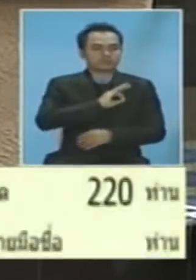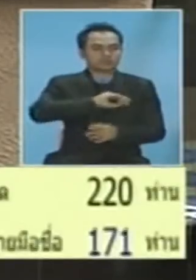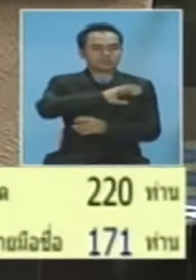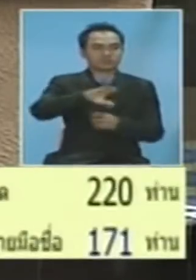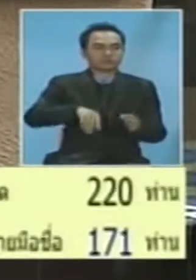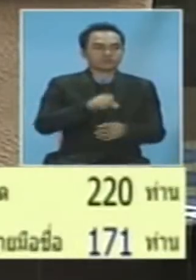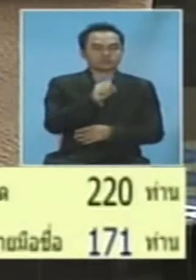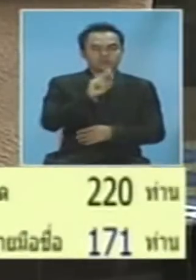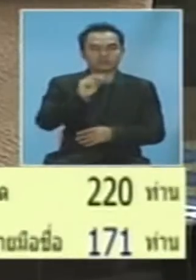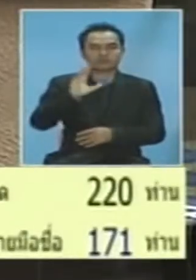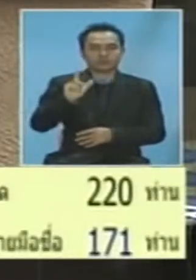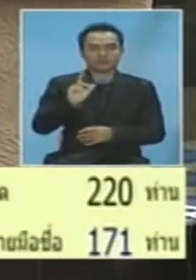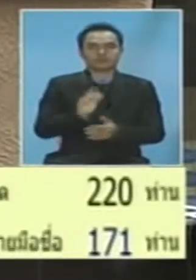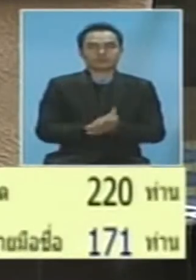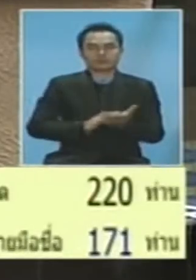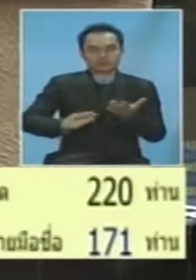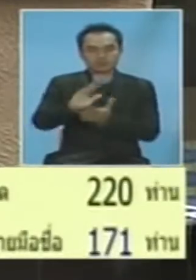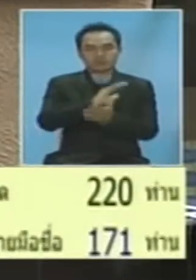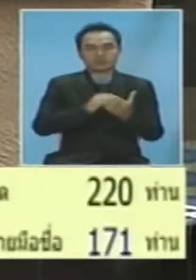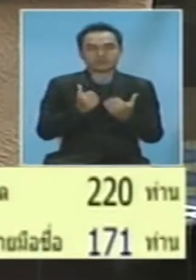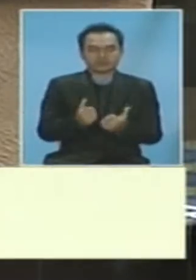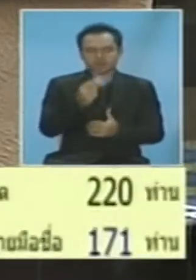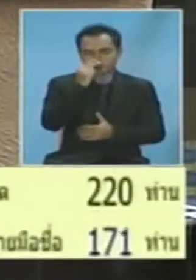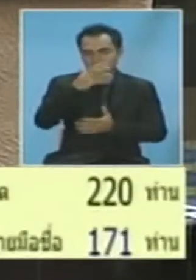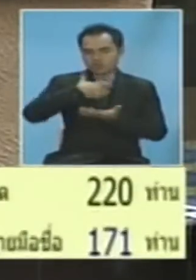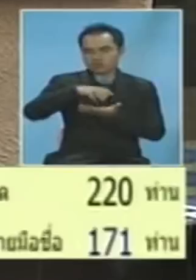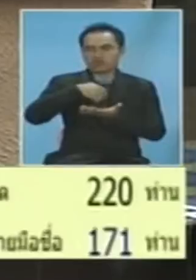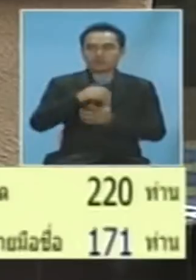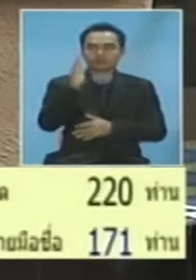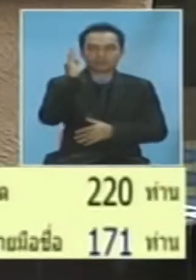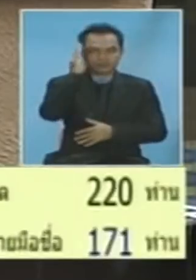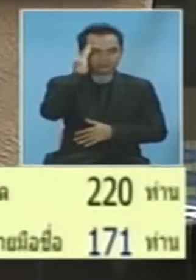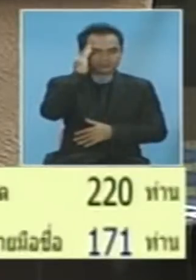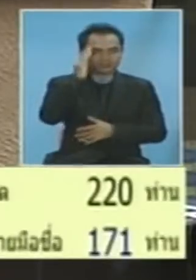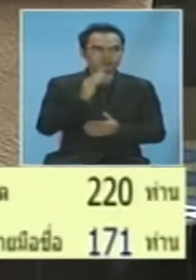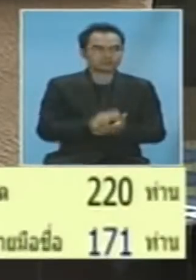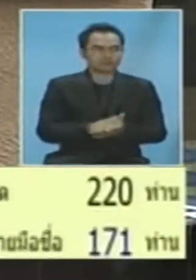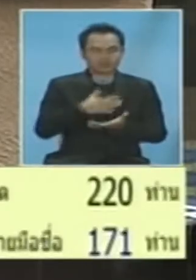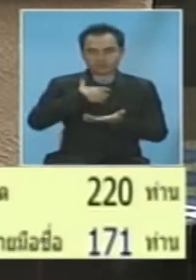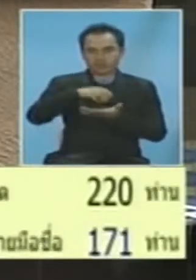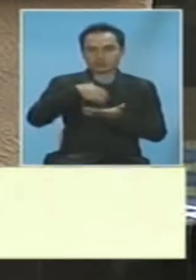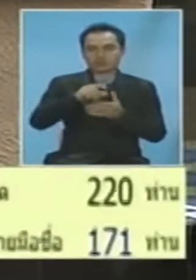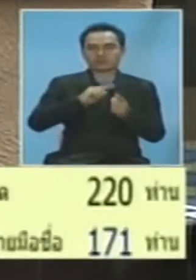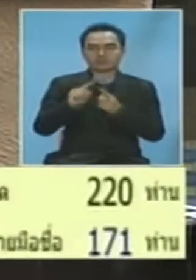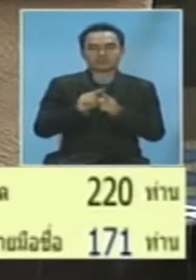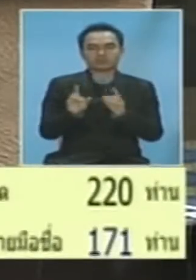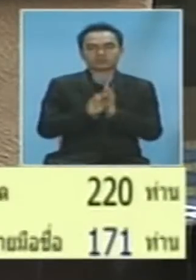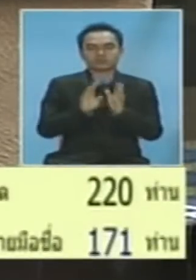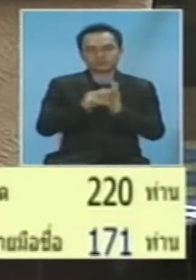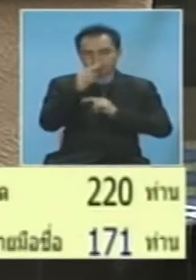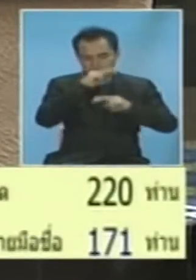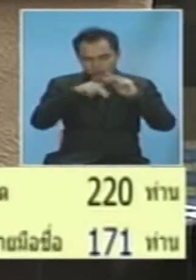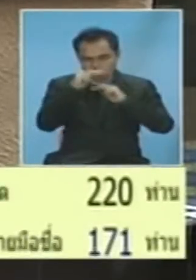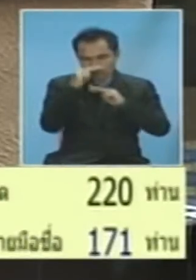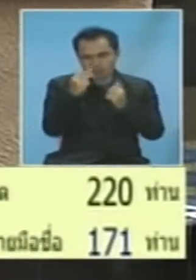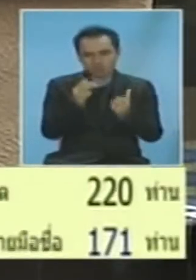านิติบัญญัติแห่งชาติทุกท่านได้รับทราบ เป็นข้อมูลสุดท้ายก่อน